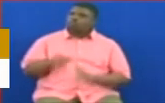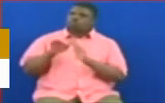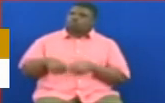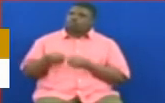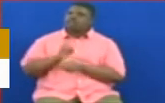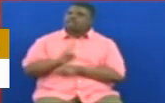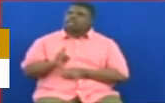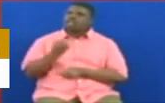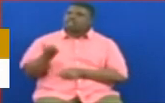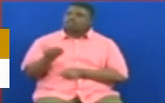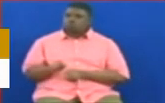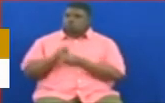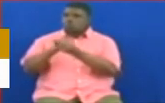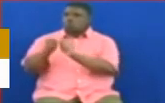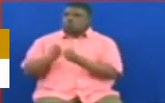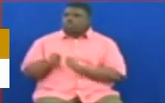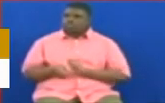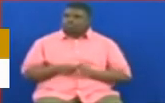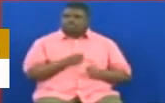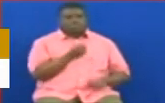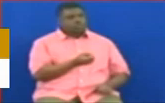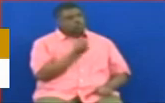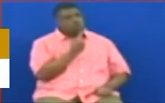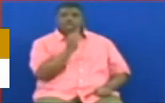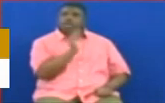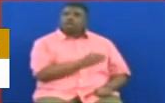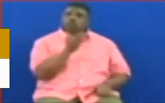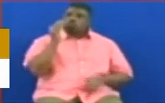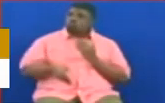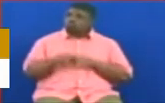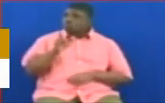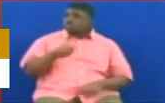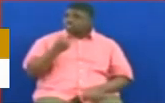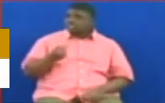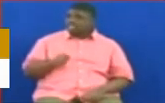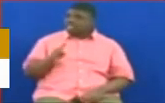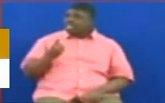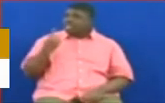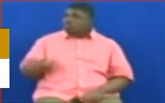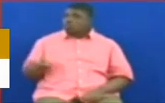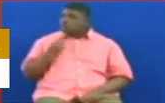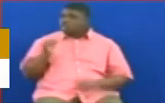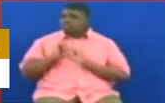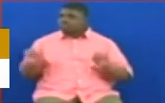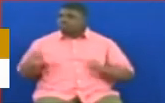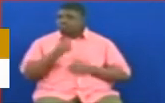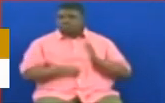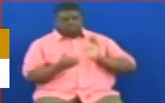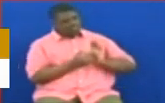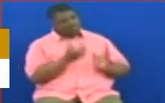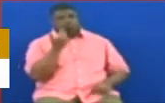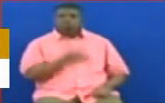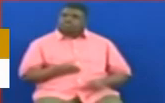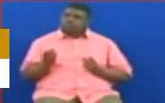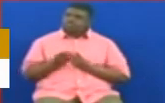5 walivise zile kura zao, kwa sababu mwisho wa siku wa Tanzania watajua nani hakupiga kura katika sheria muhimu kama